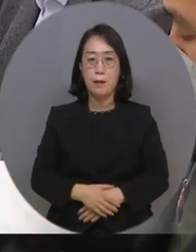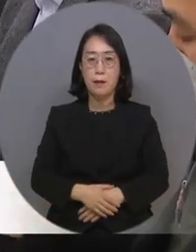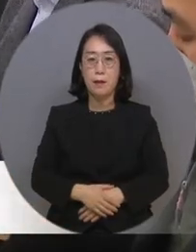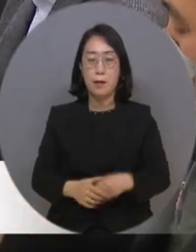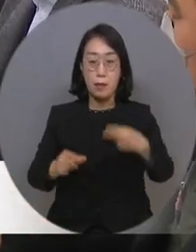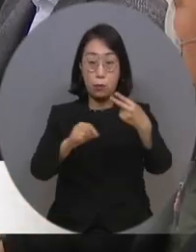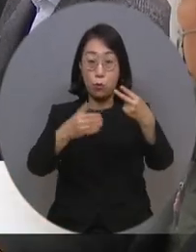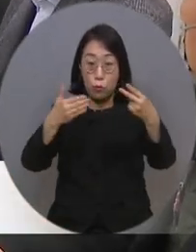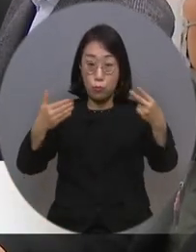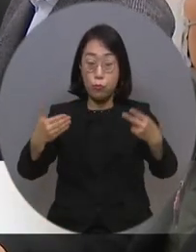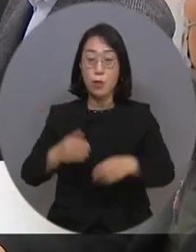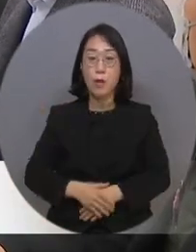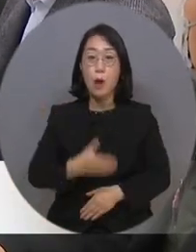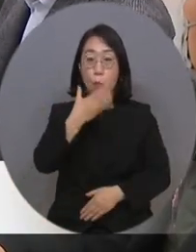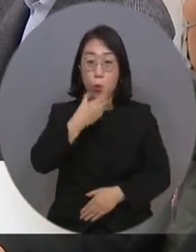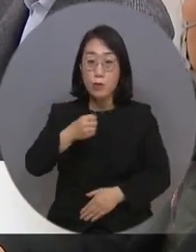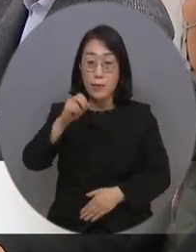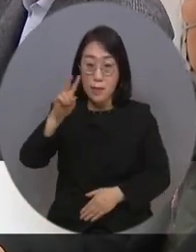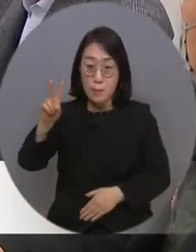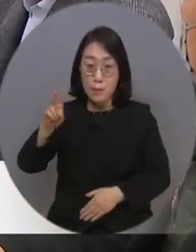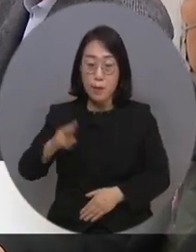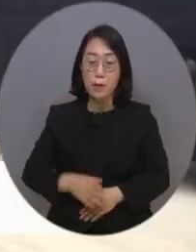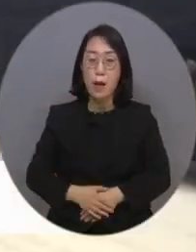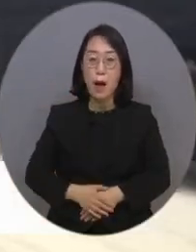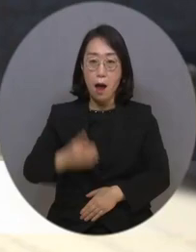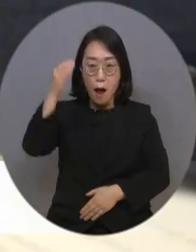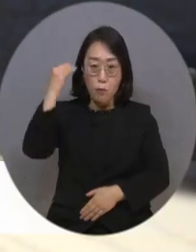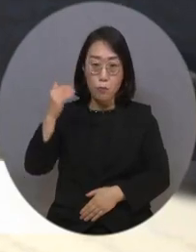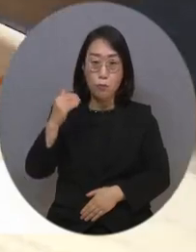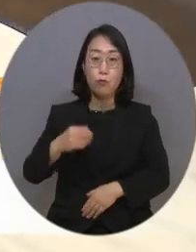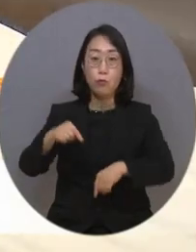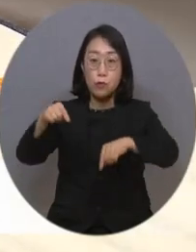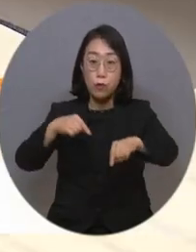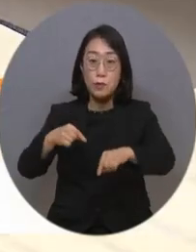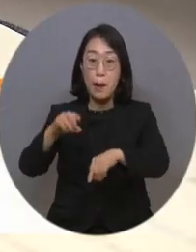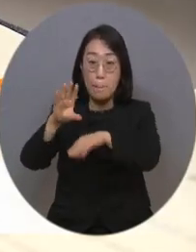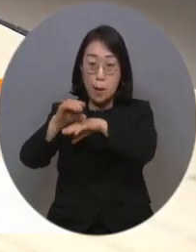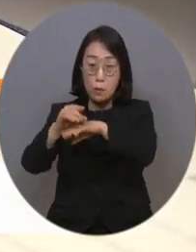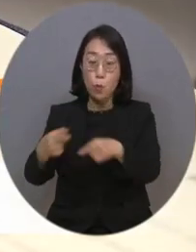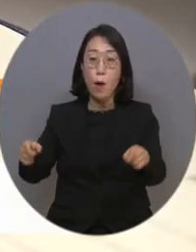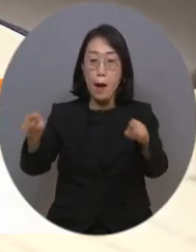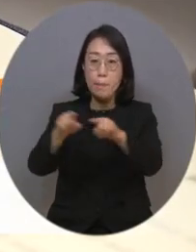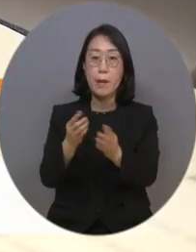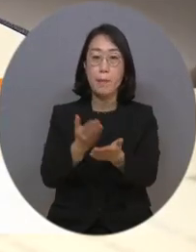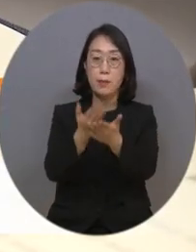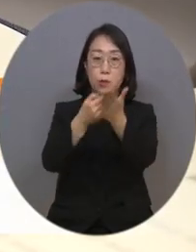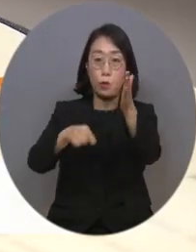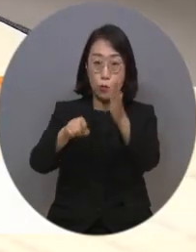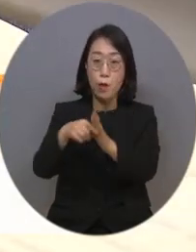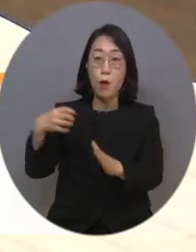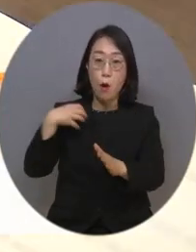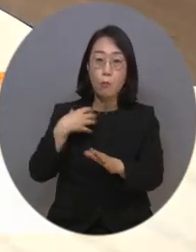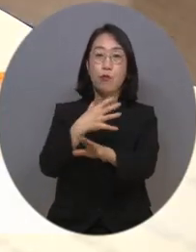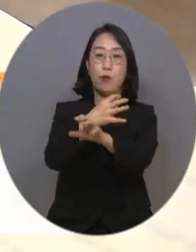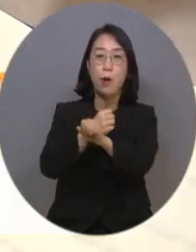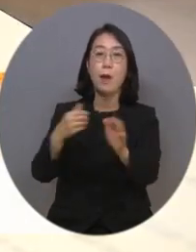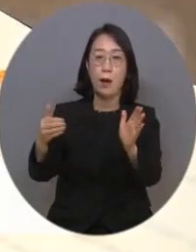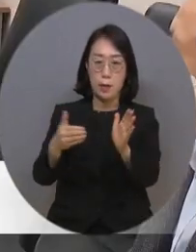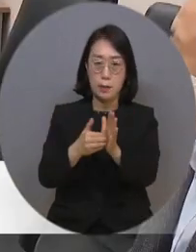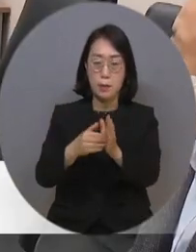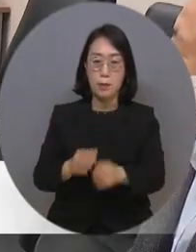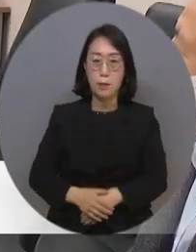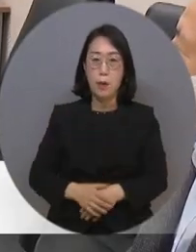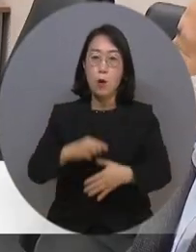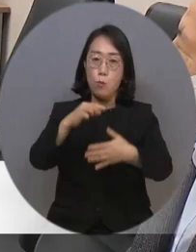지난 9일 WBC 복지tv와 한국 정책방송은 ktv가 공동발전을 위한 업무협약을 체결했습니다